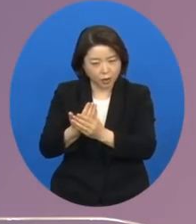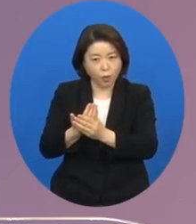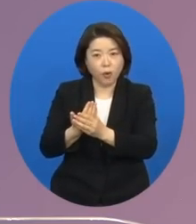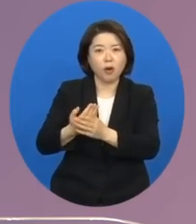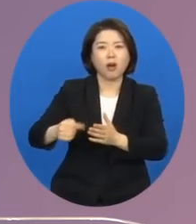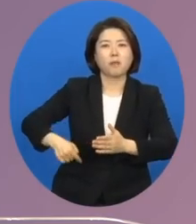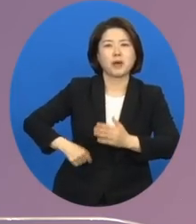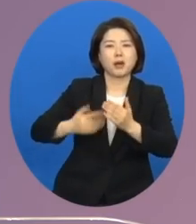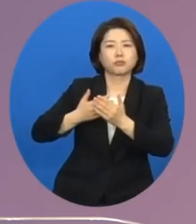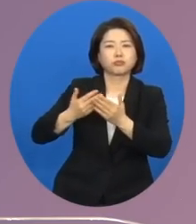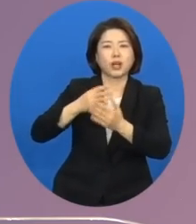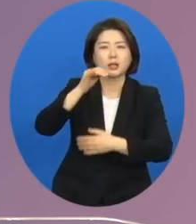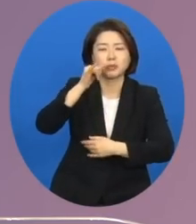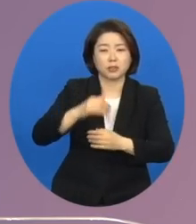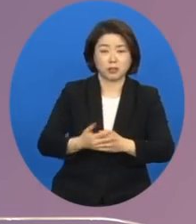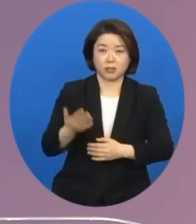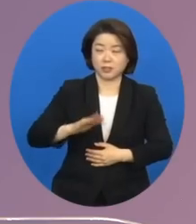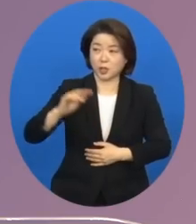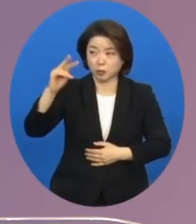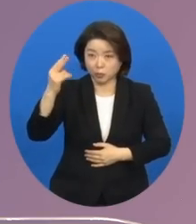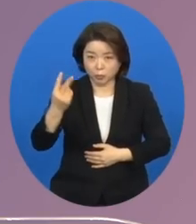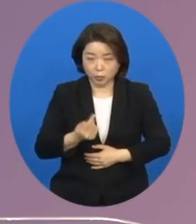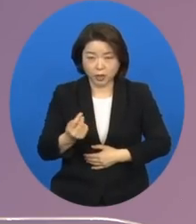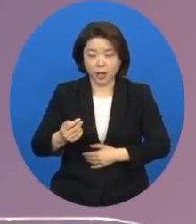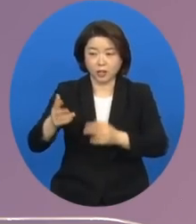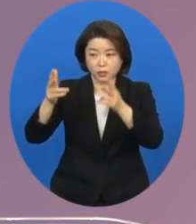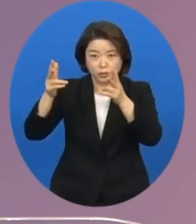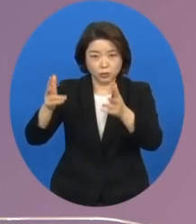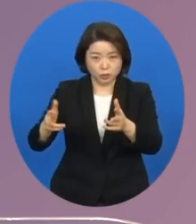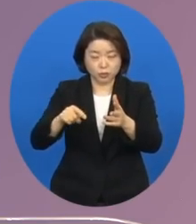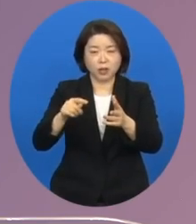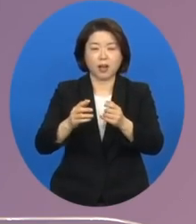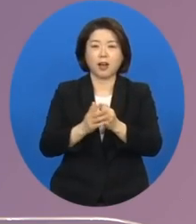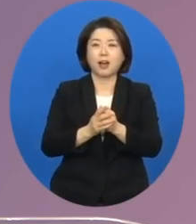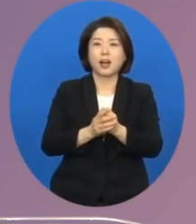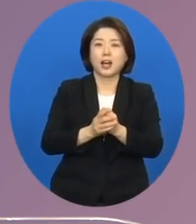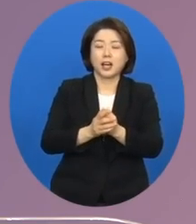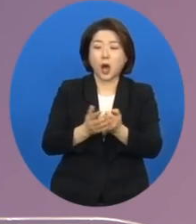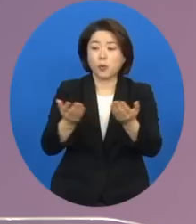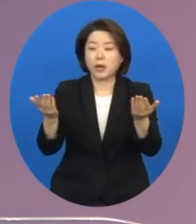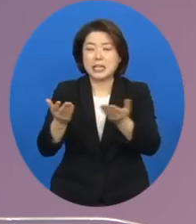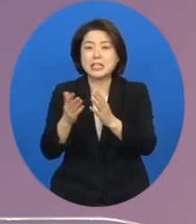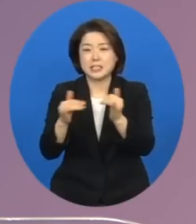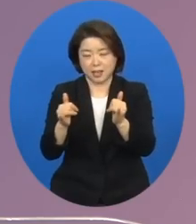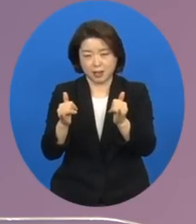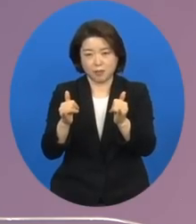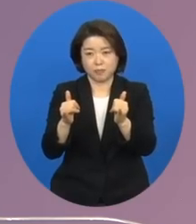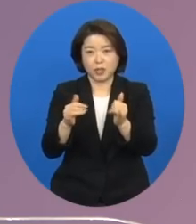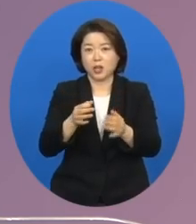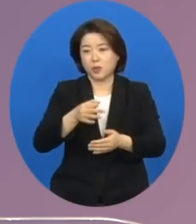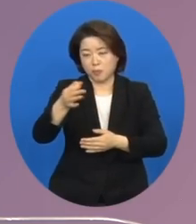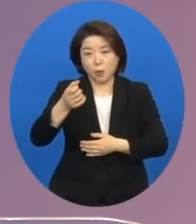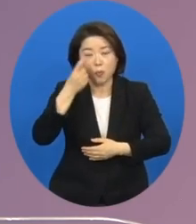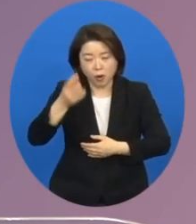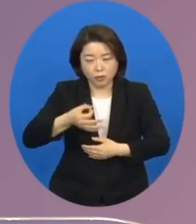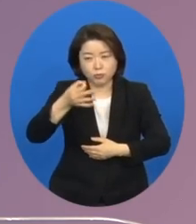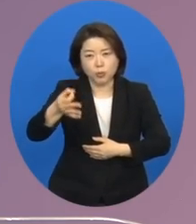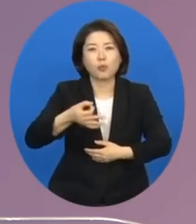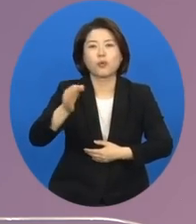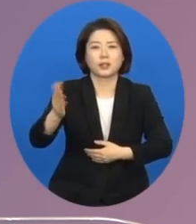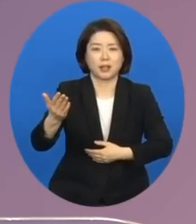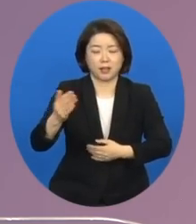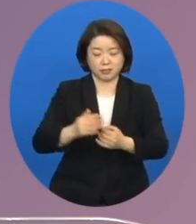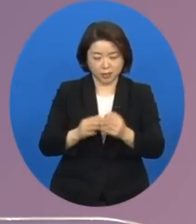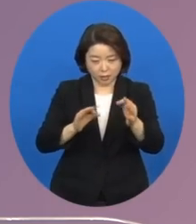그런데 돌아오는 주가 사역자 사례를 나가야 하는 주관이 다가오는데 제가 이렇게